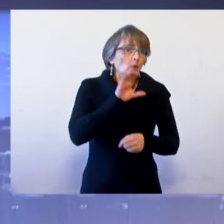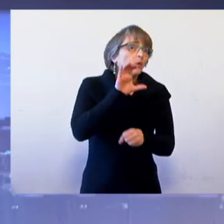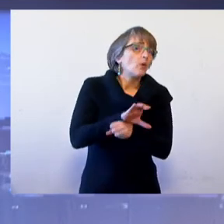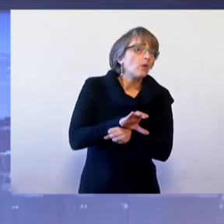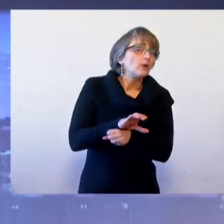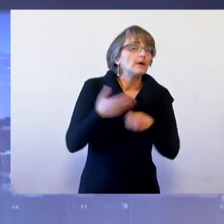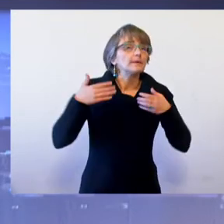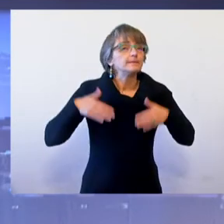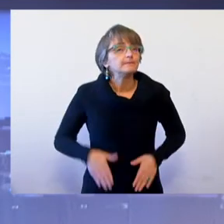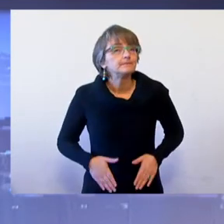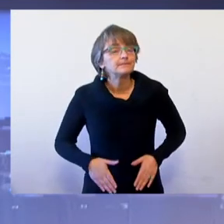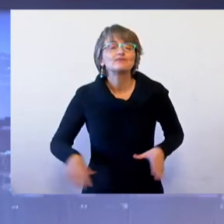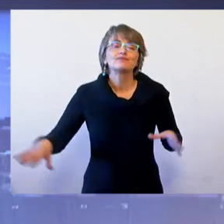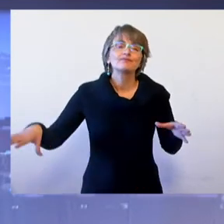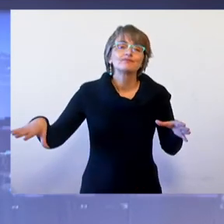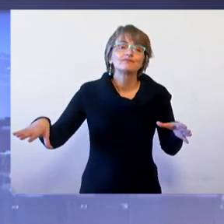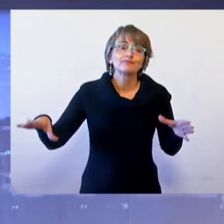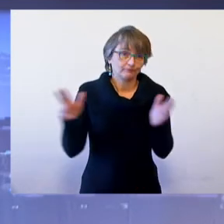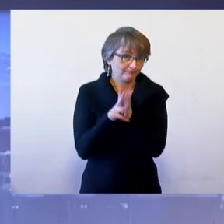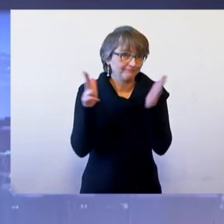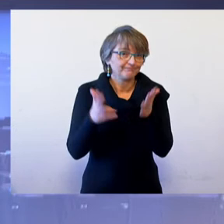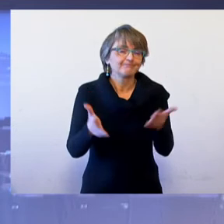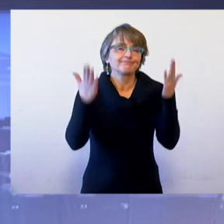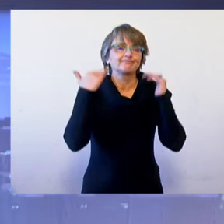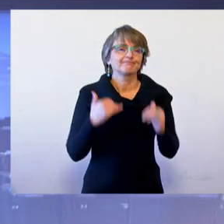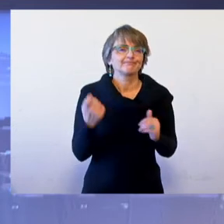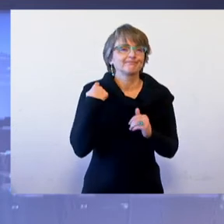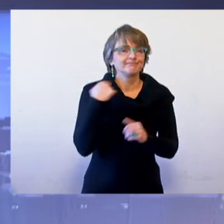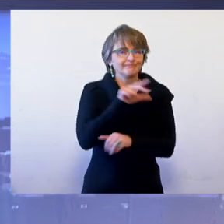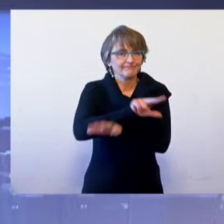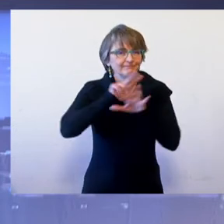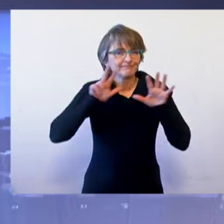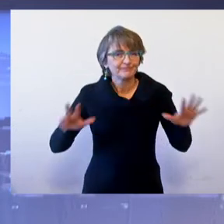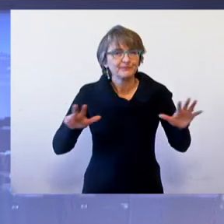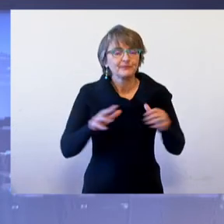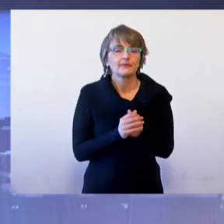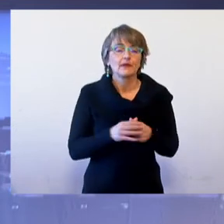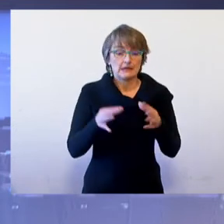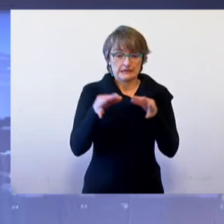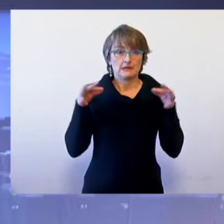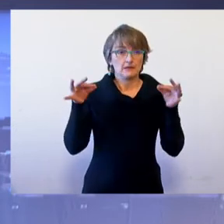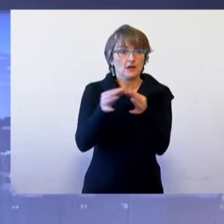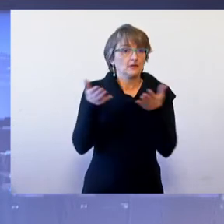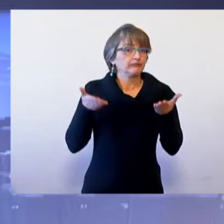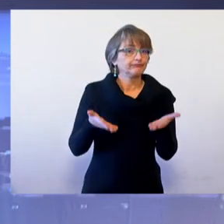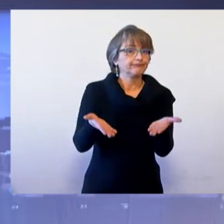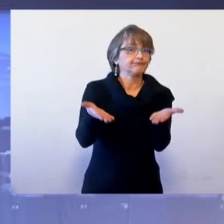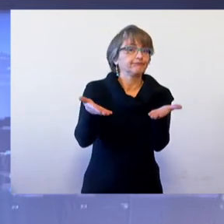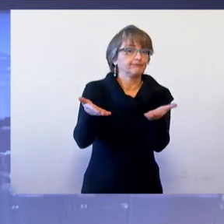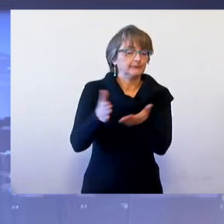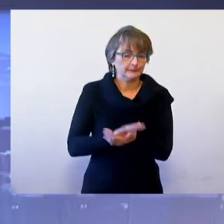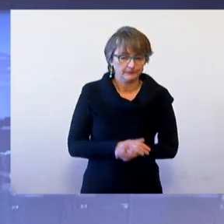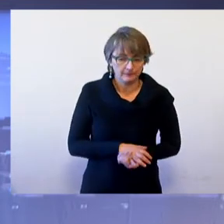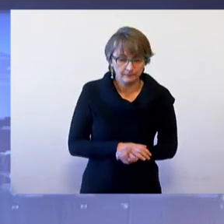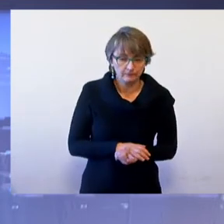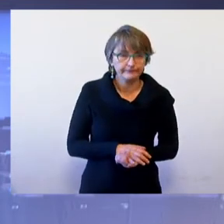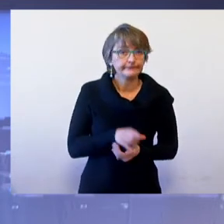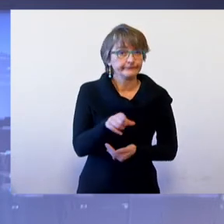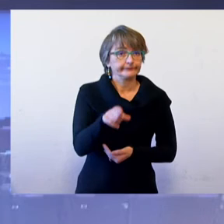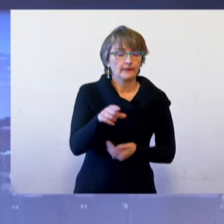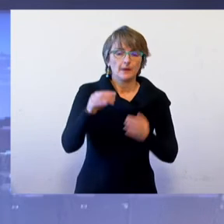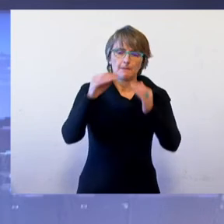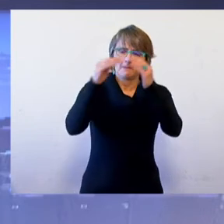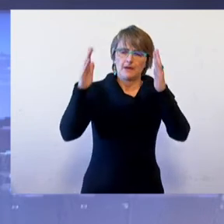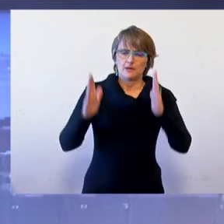Qui s'abstient? Adopté. Affaire 38, mise à disposition de salle, la salle des maisons des